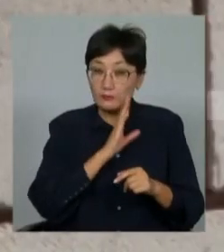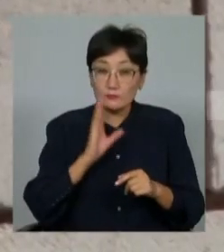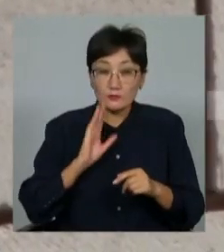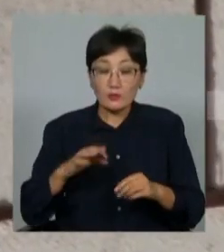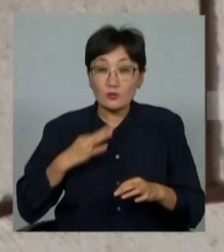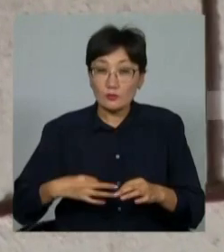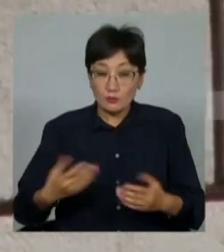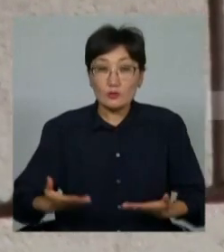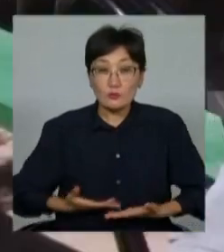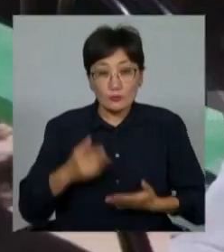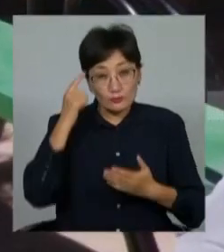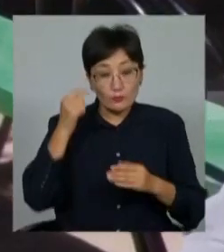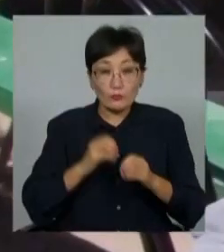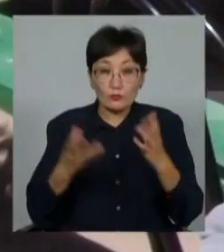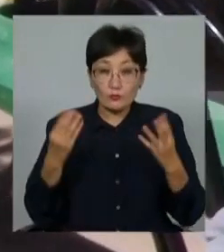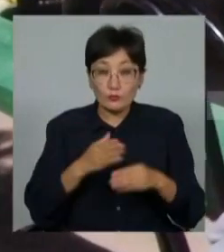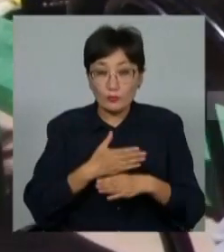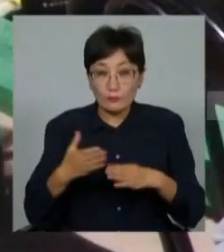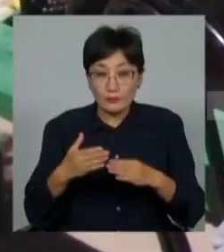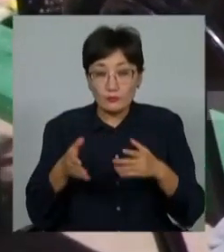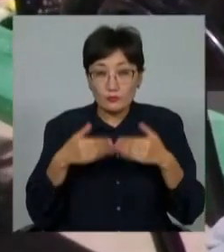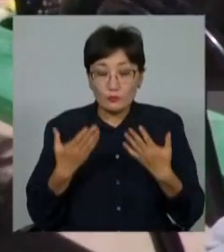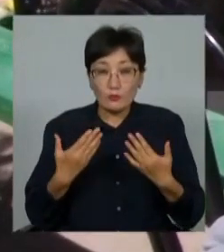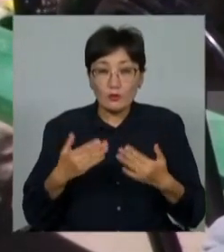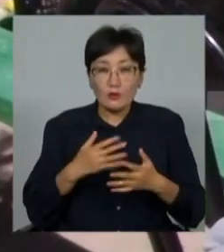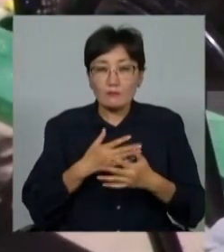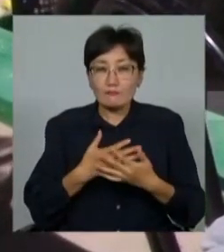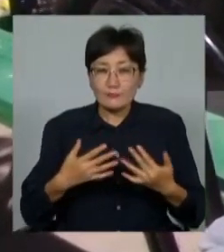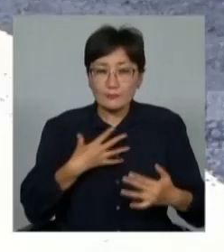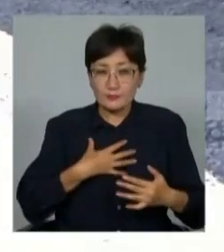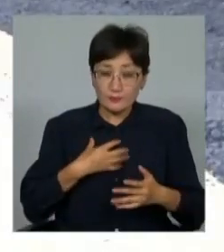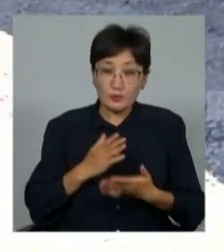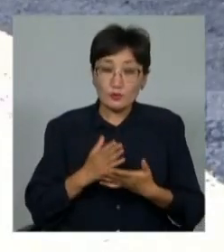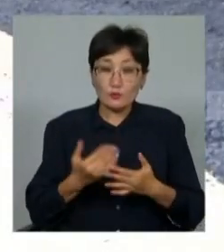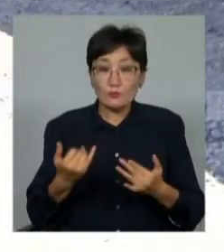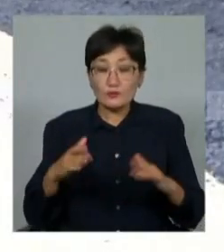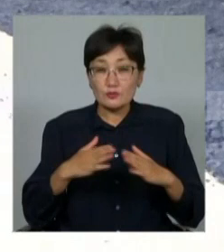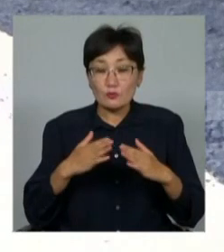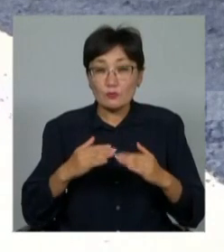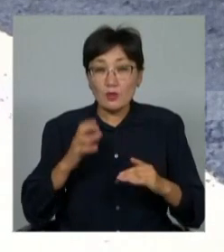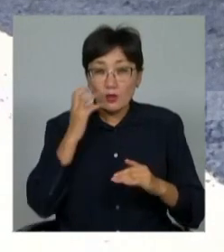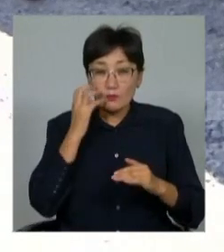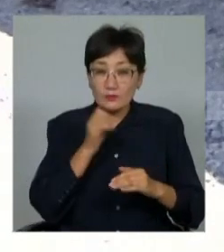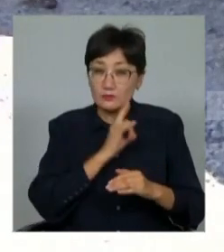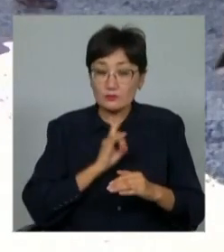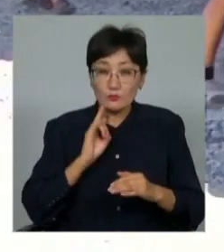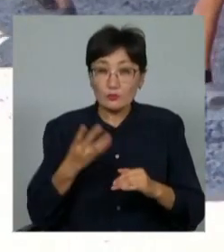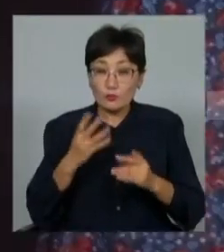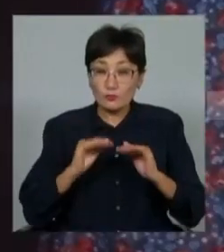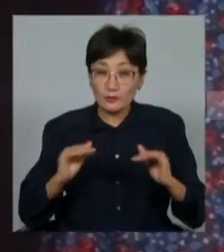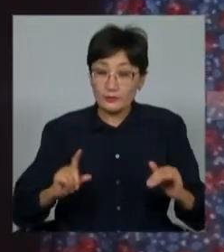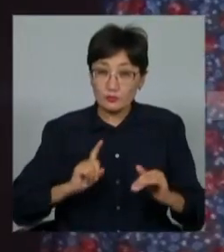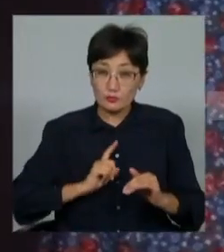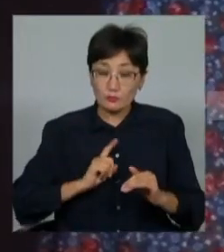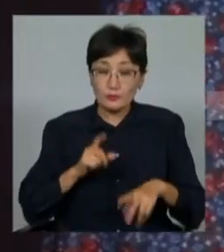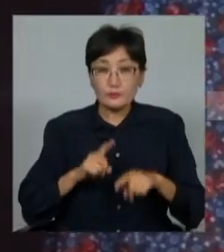екенін сезеді. Бірақ 10 күннен бері хабарсыз отырғасын түрлі ойға шомылып сала суға кеткен. Оны үйінде аяғы ауыр келіншегі мен 4 баласы күтіп